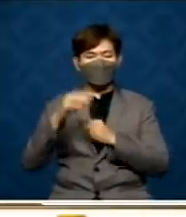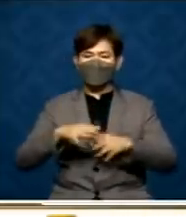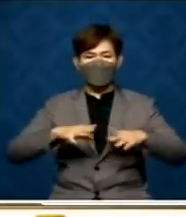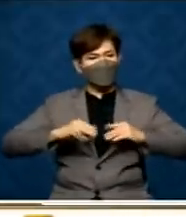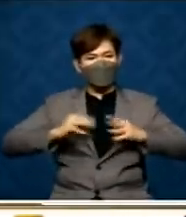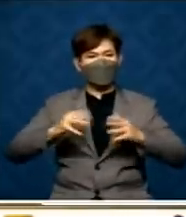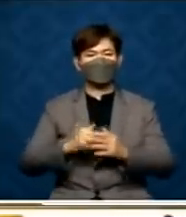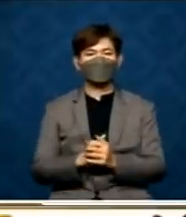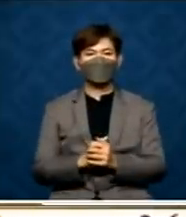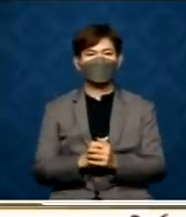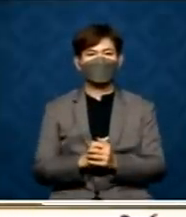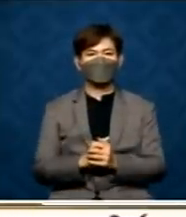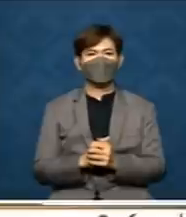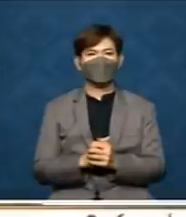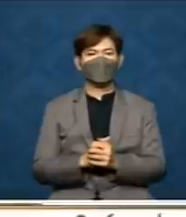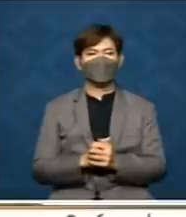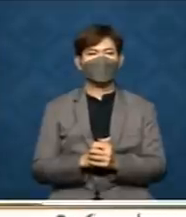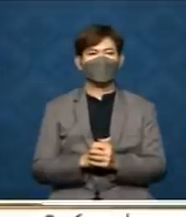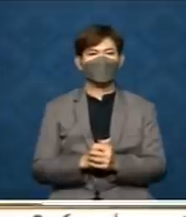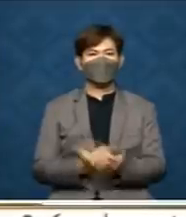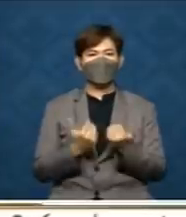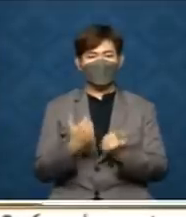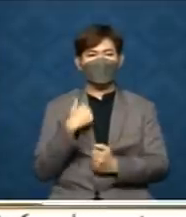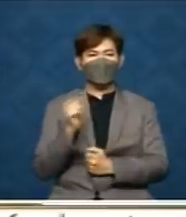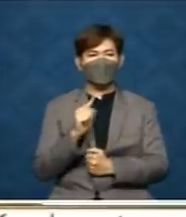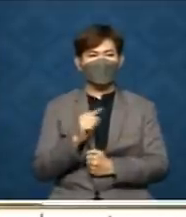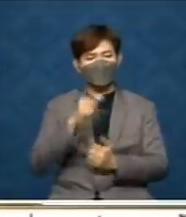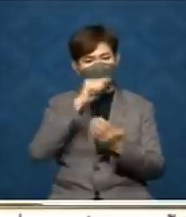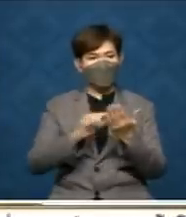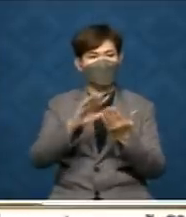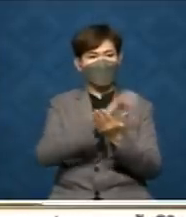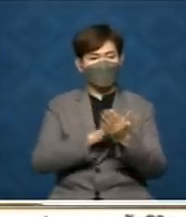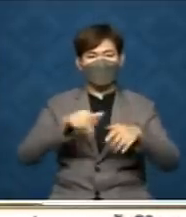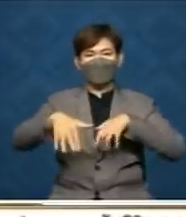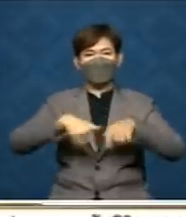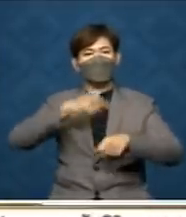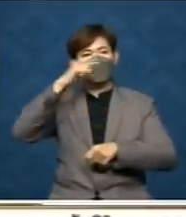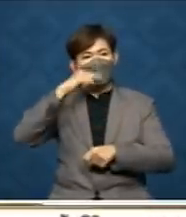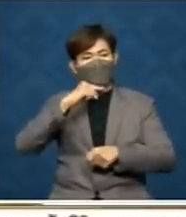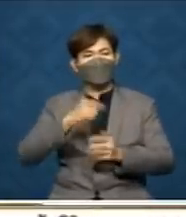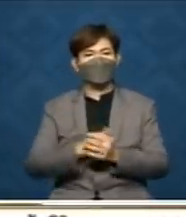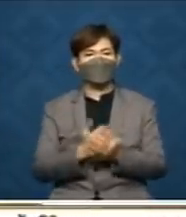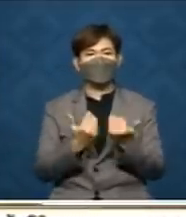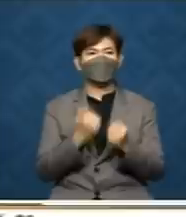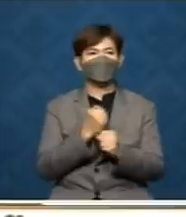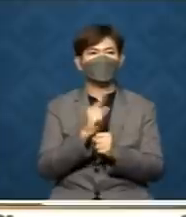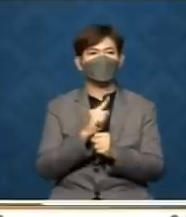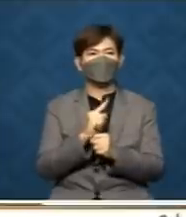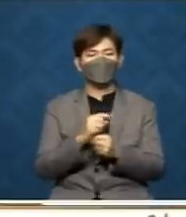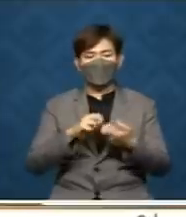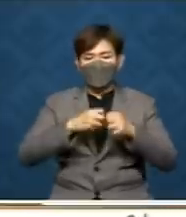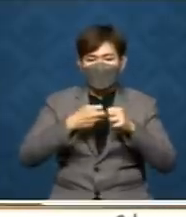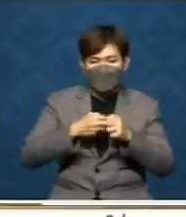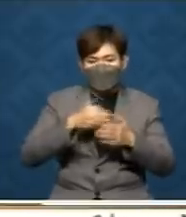นะครับและแน่นอนที่สุดครับทั้งประเทศและประชาชนก็ตกอยู่ในสภาพไร้ทางออก